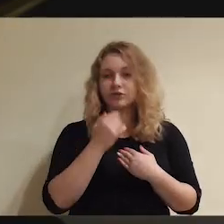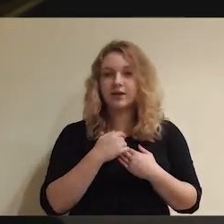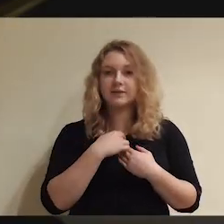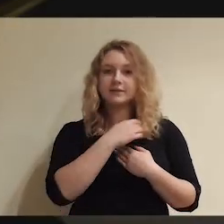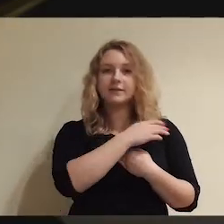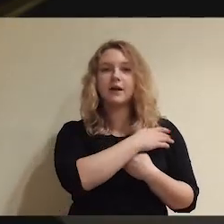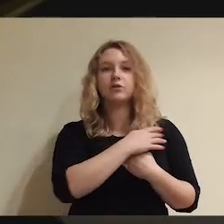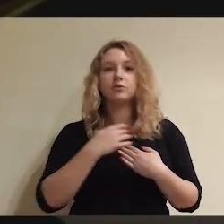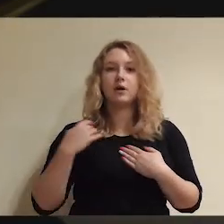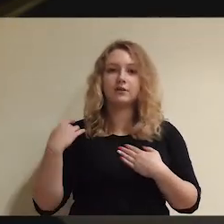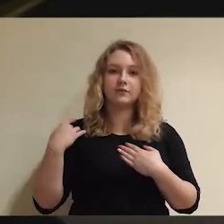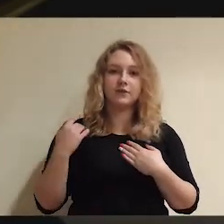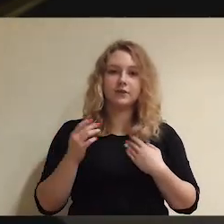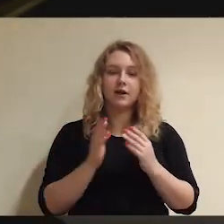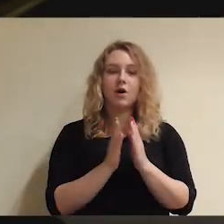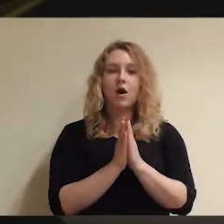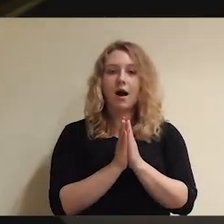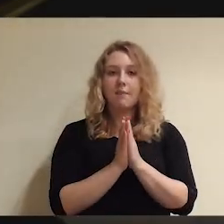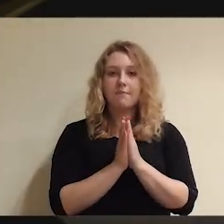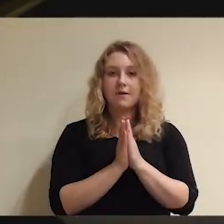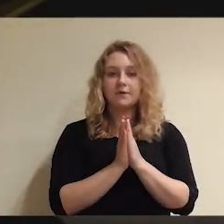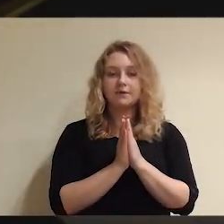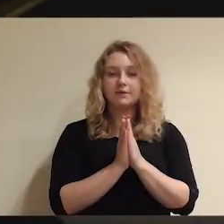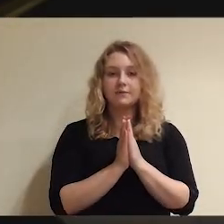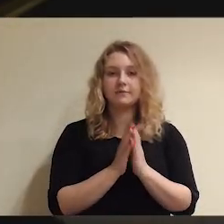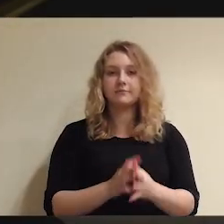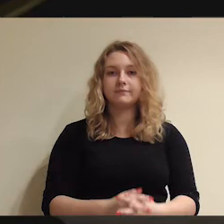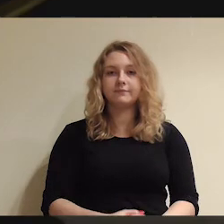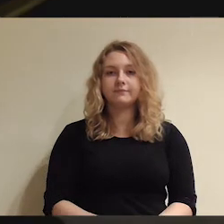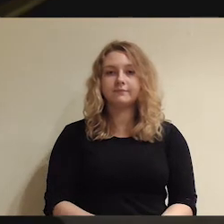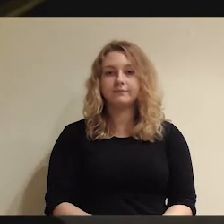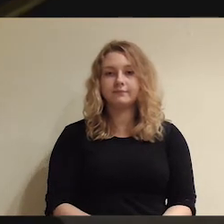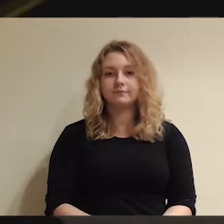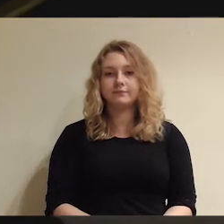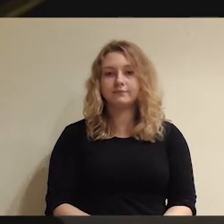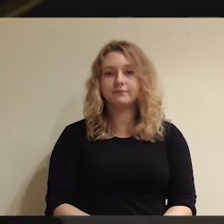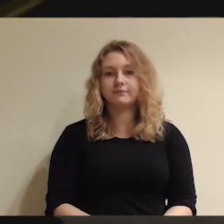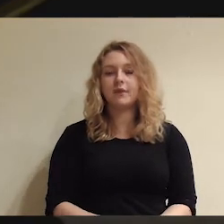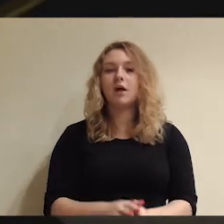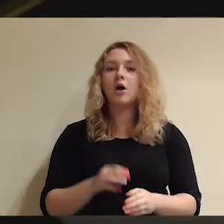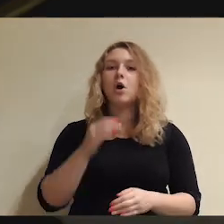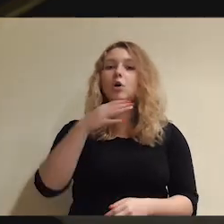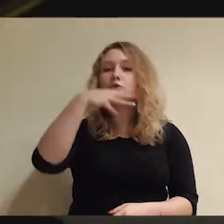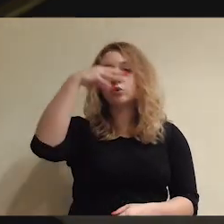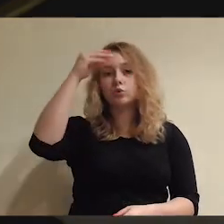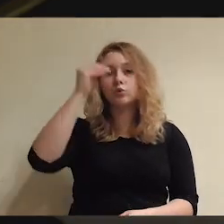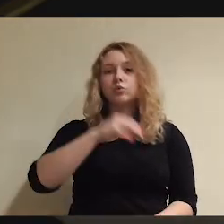W imię Ojca i Syna i Ducha Świętego. Amen.